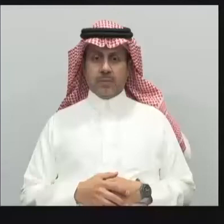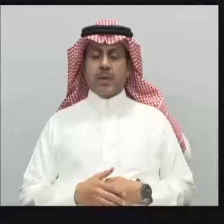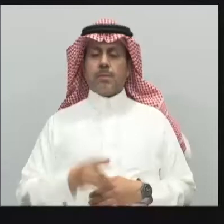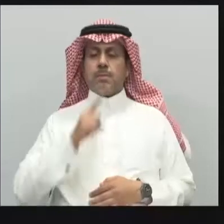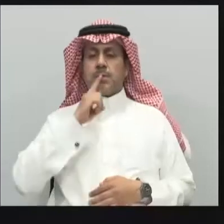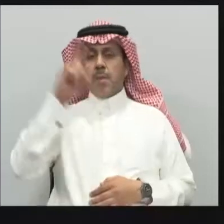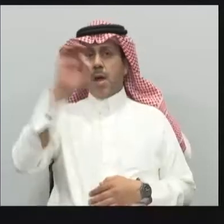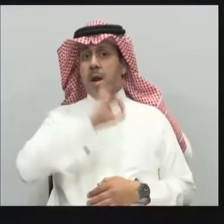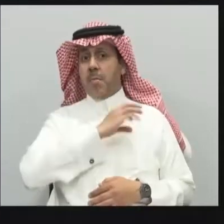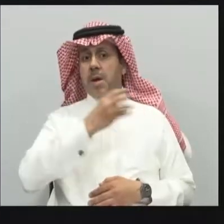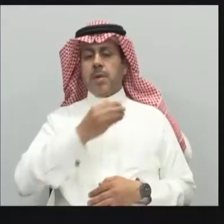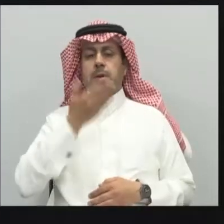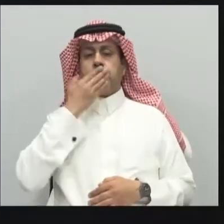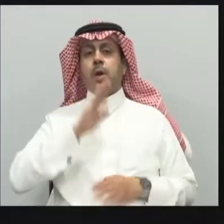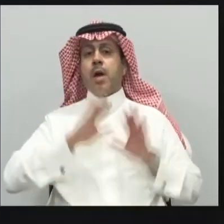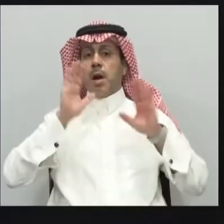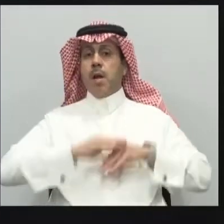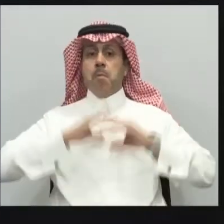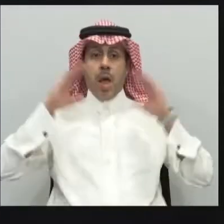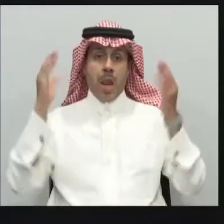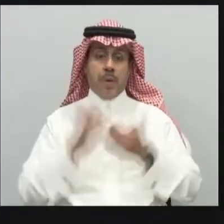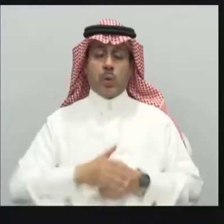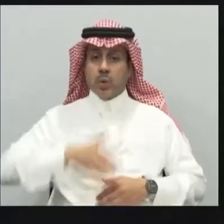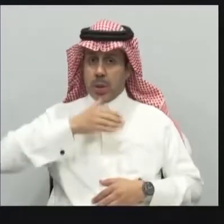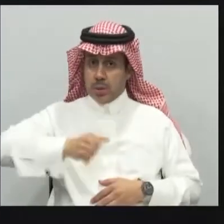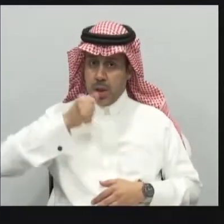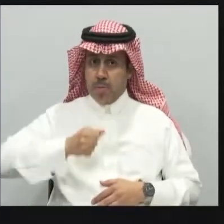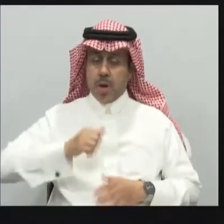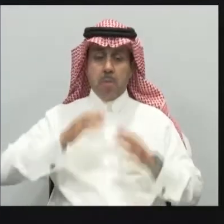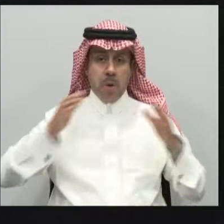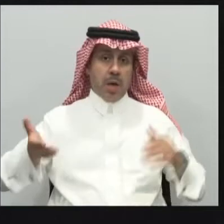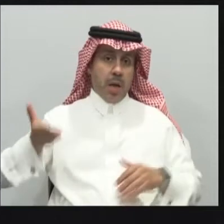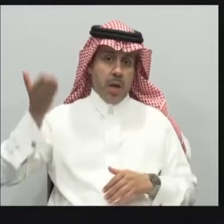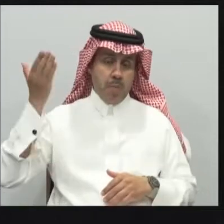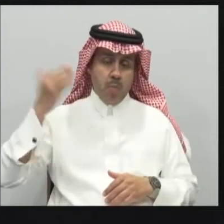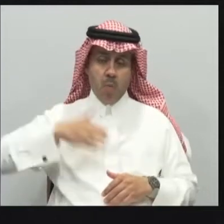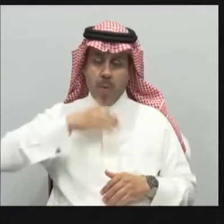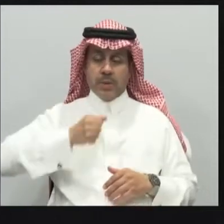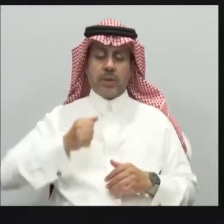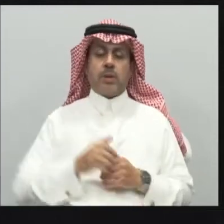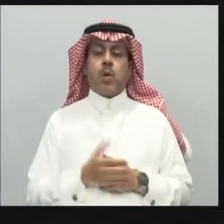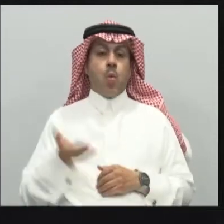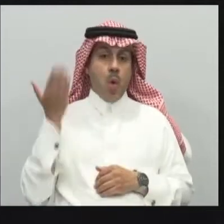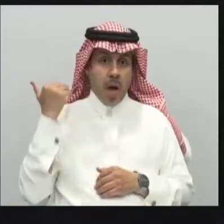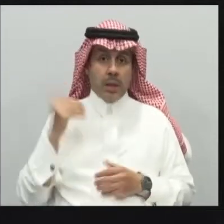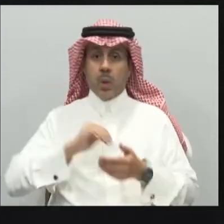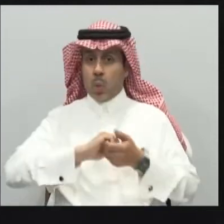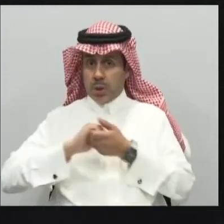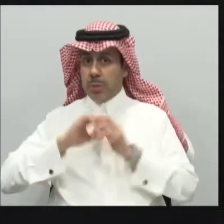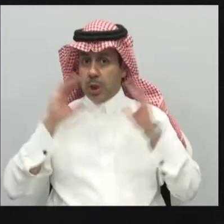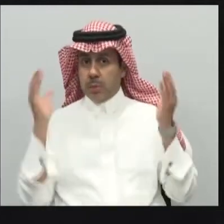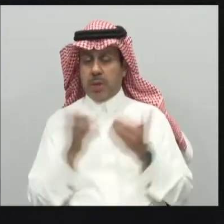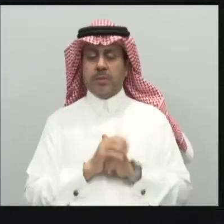بسم الله الرحمن الرحيم الحمد لله رب العالمين وصلى الله وسلم وبارك على نبينا محمد وعلى اله وصحبه